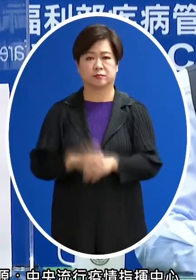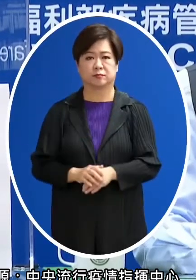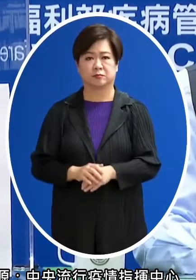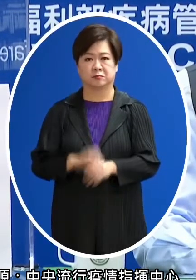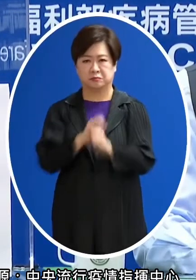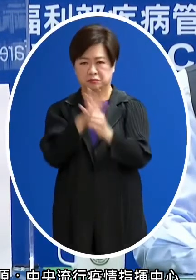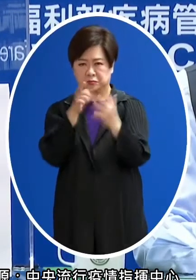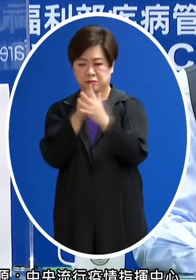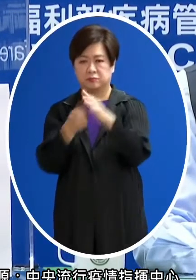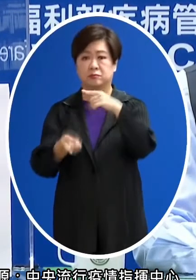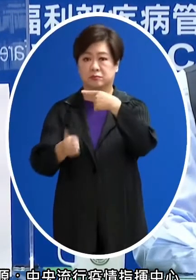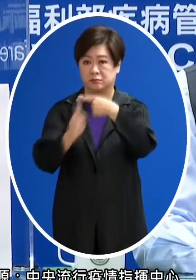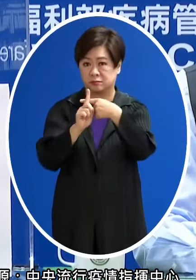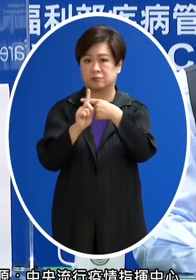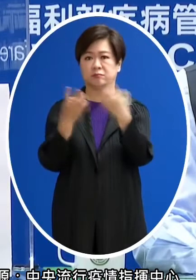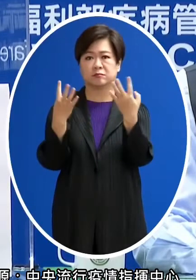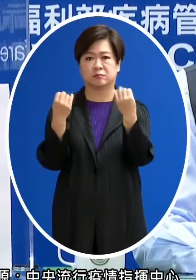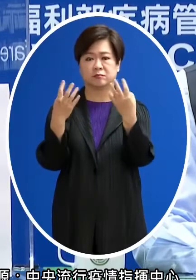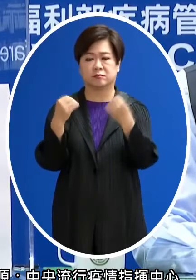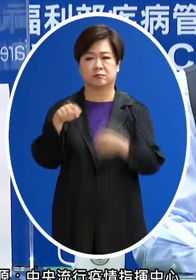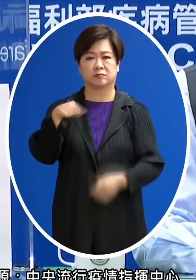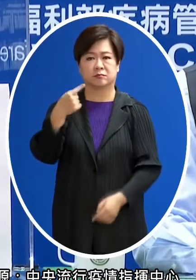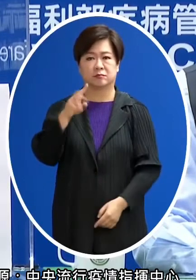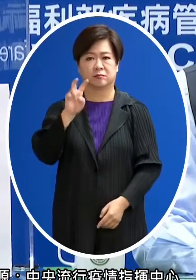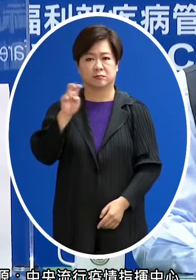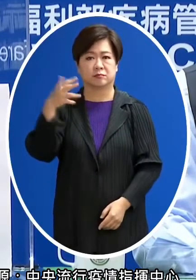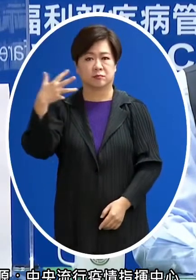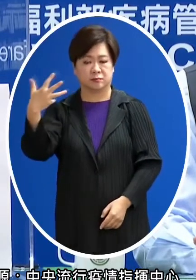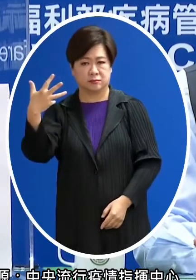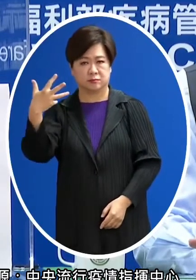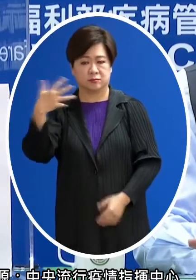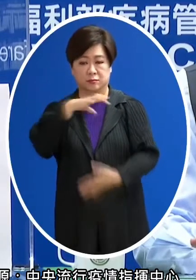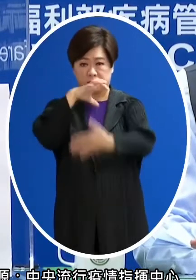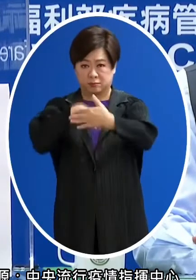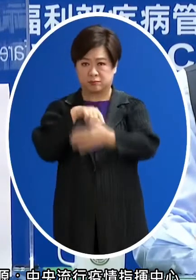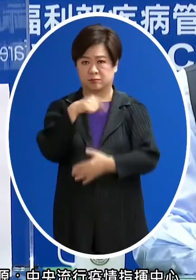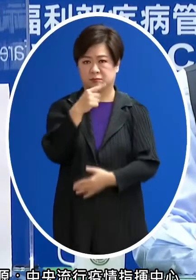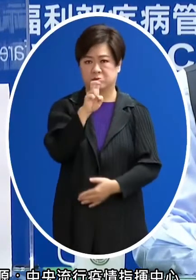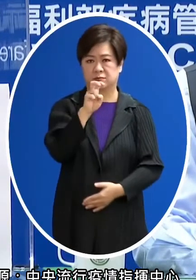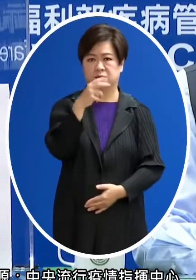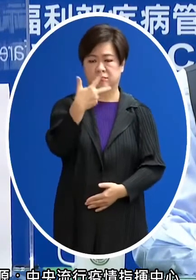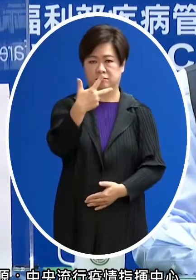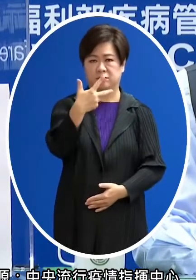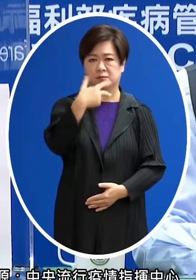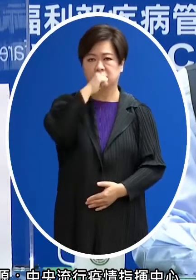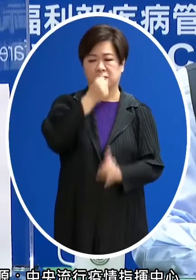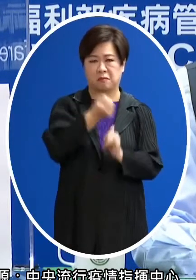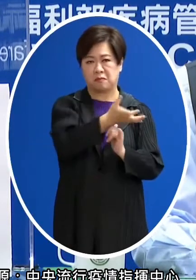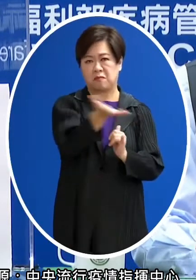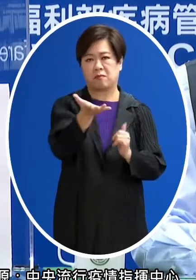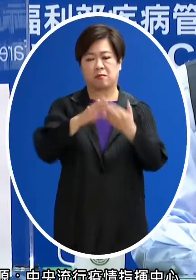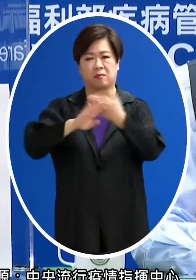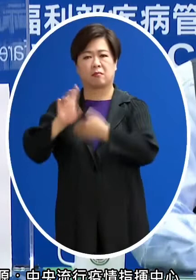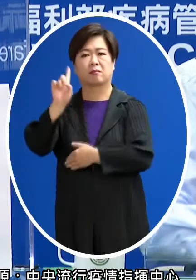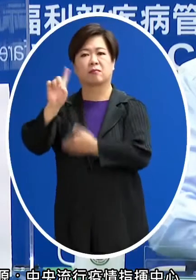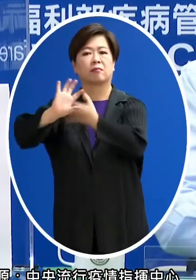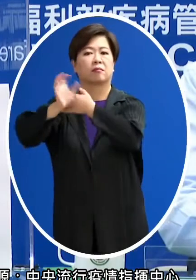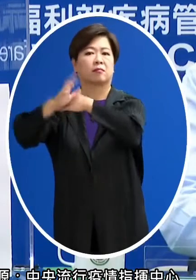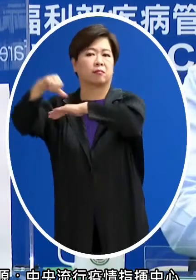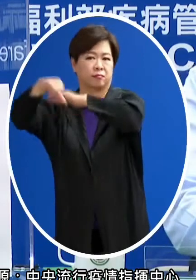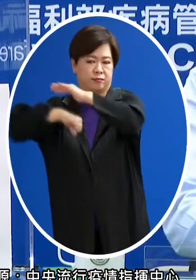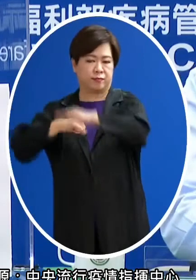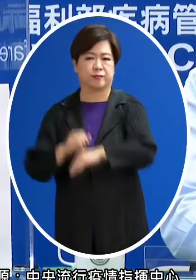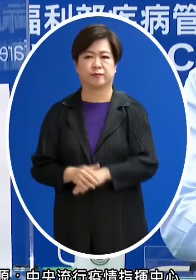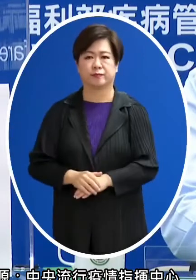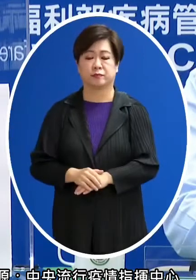的病例哈，总共有128例，有127例是本土，那一例是境外移入，